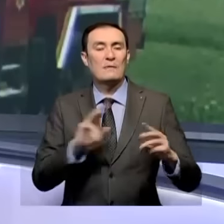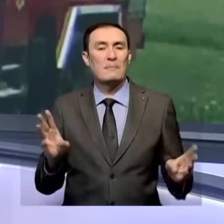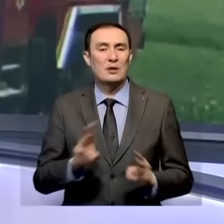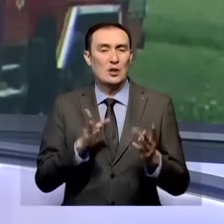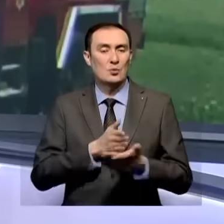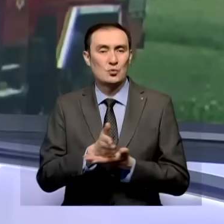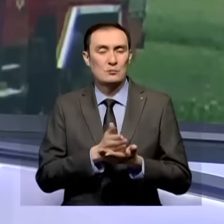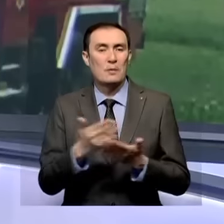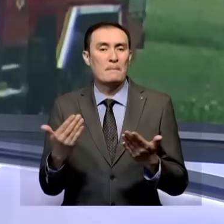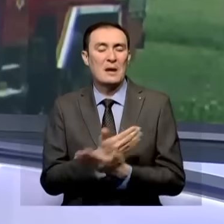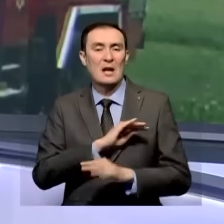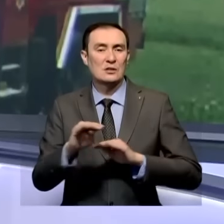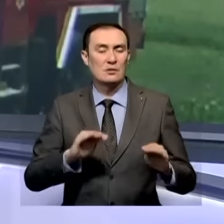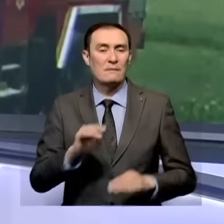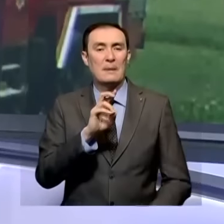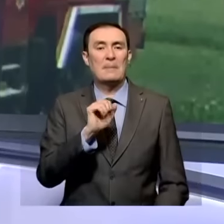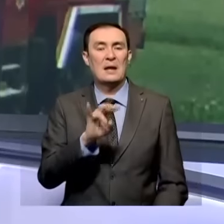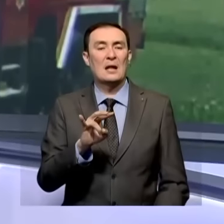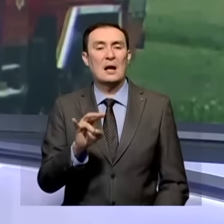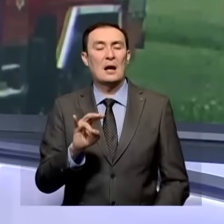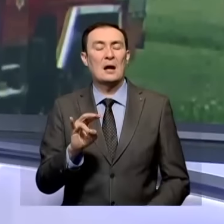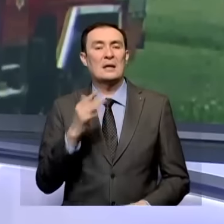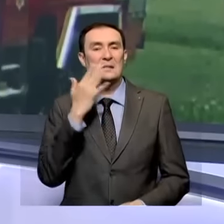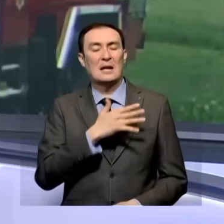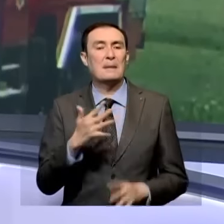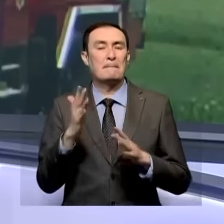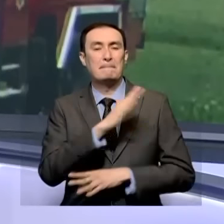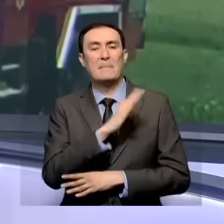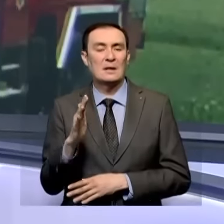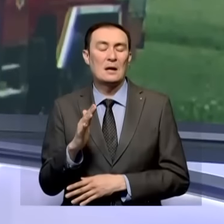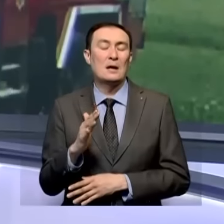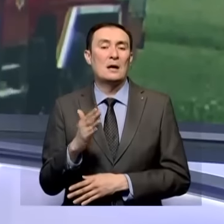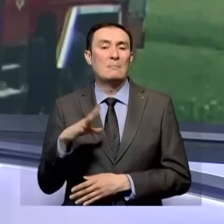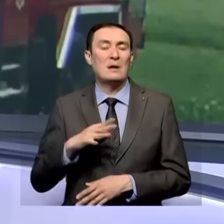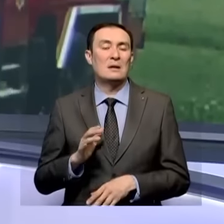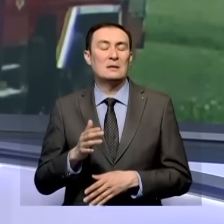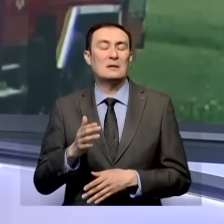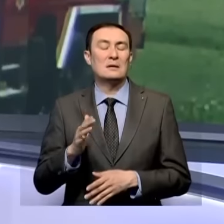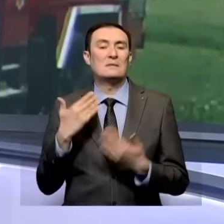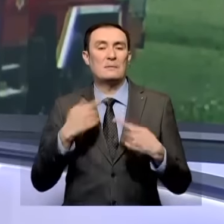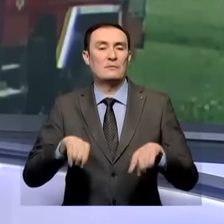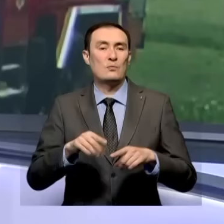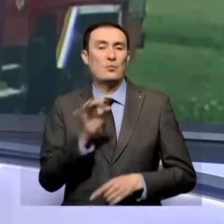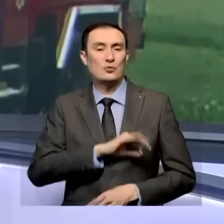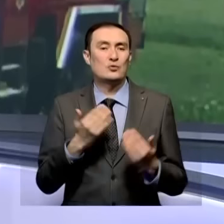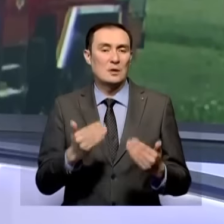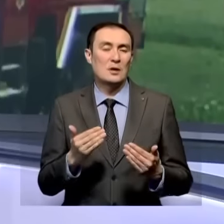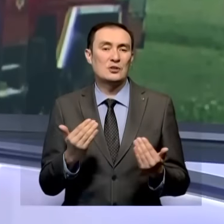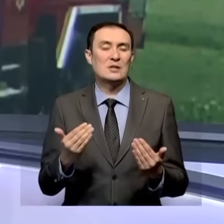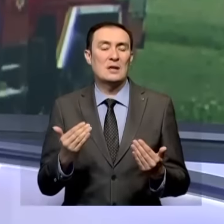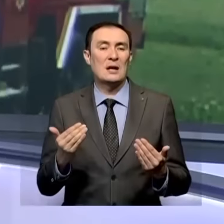Противопожарную службу переоснащают в Баян-Аульском национальном природном парке. Огнеборцы заповедной зоны уже пользуются